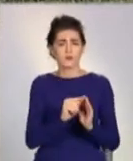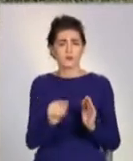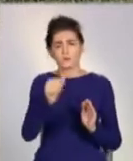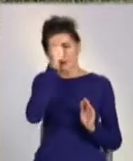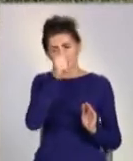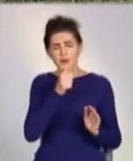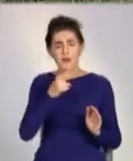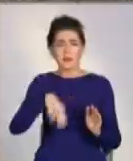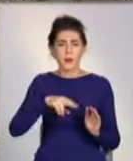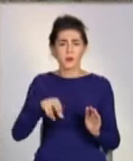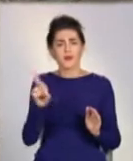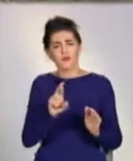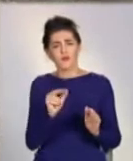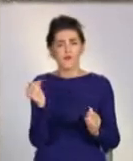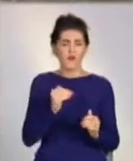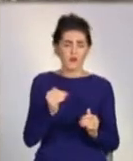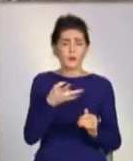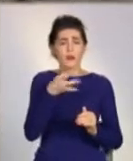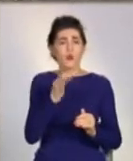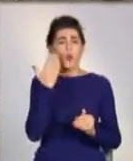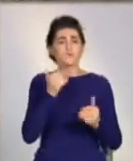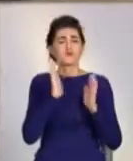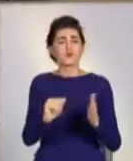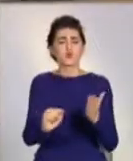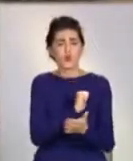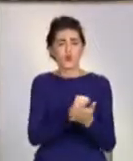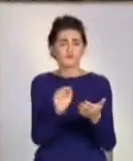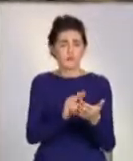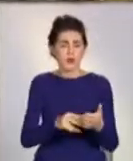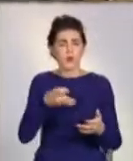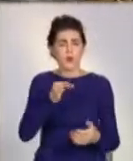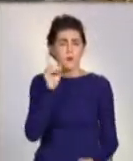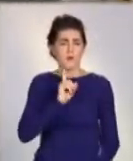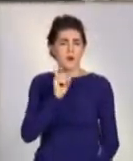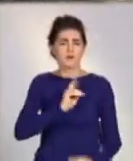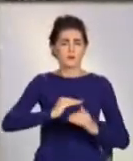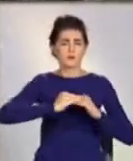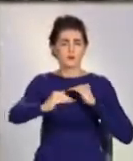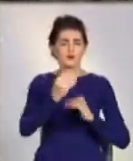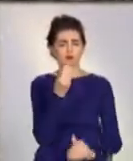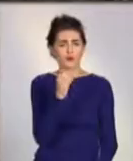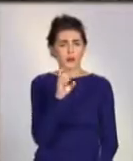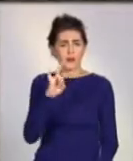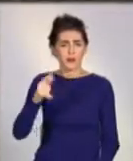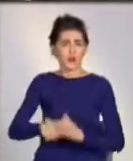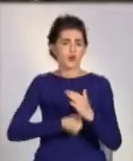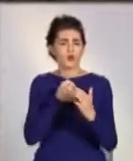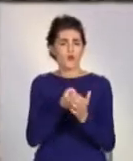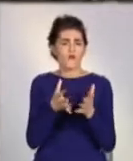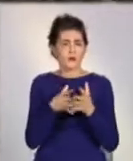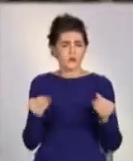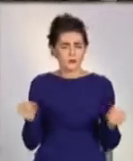декабрь, январь, февраль месяц. Поки будуть доробляти документи, розриту ділянку засипали щебенем до весни.